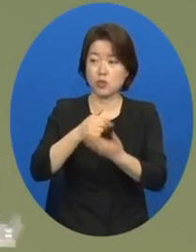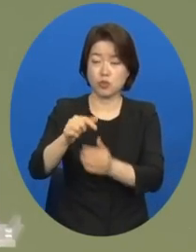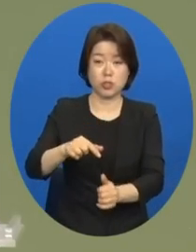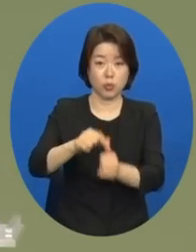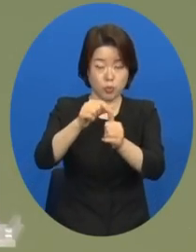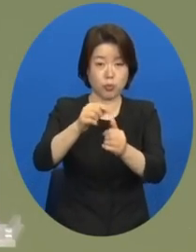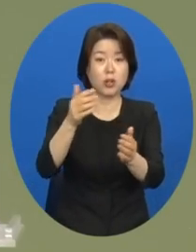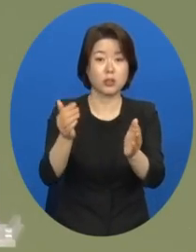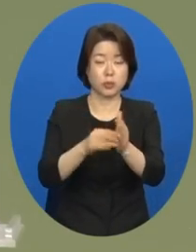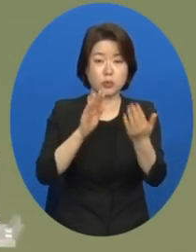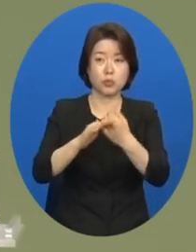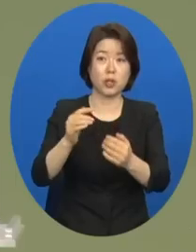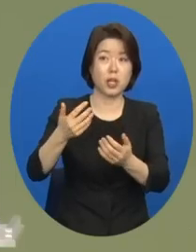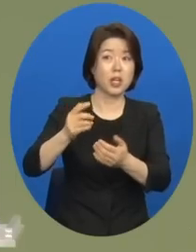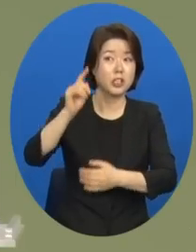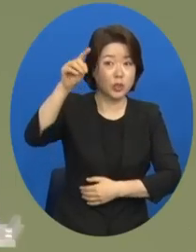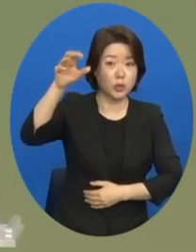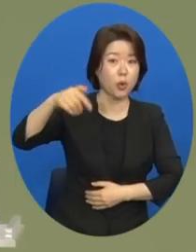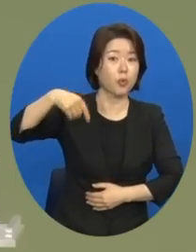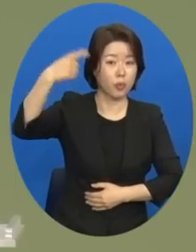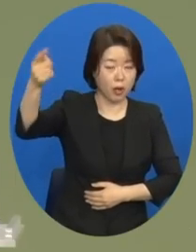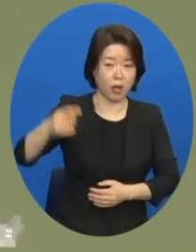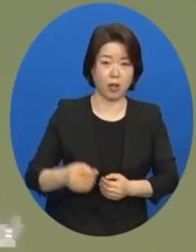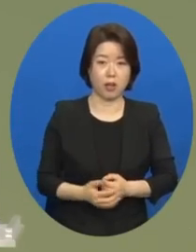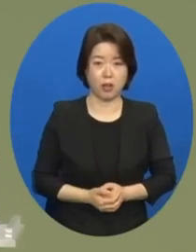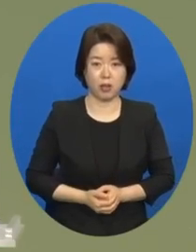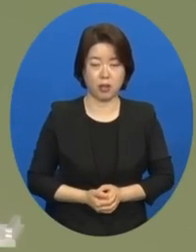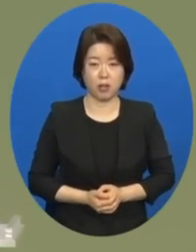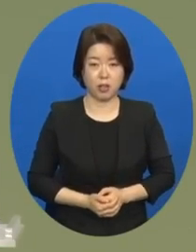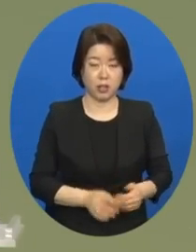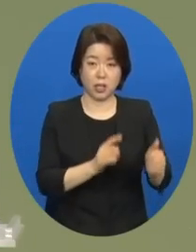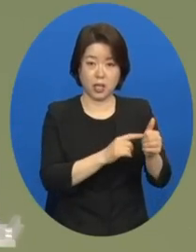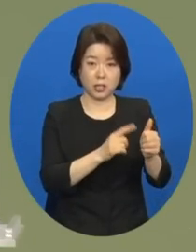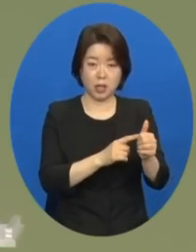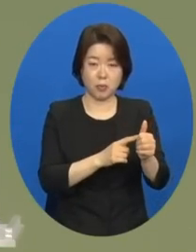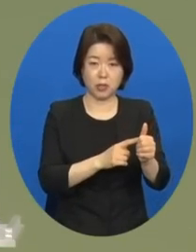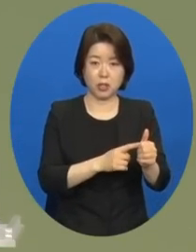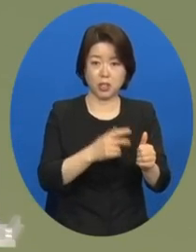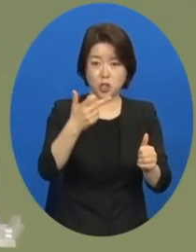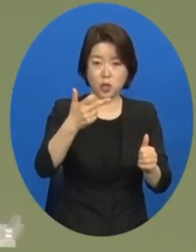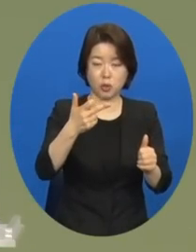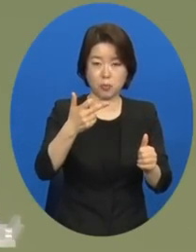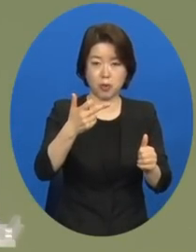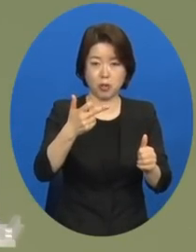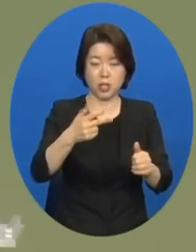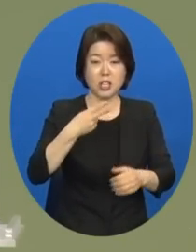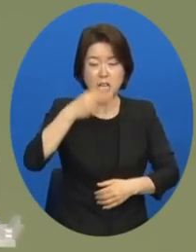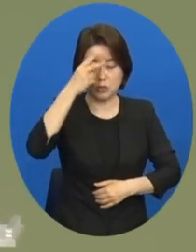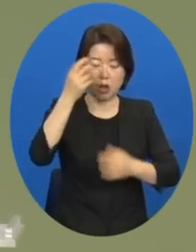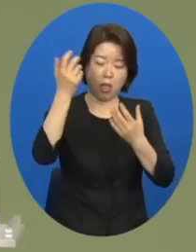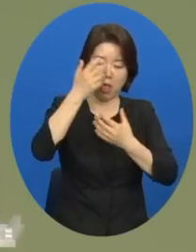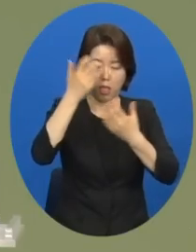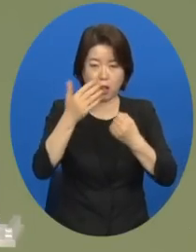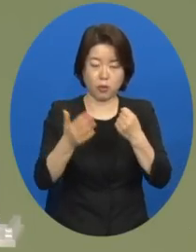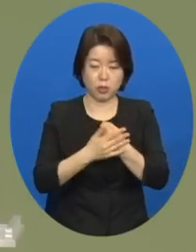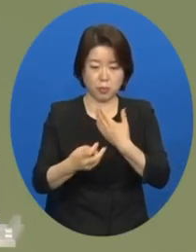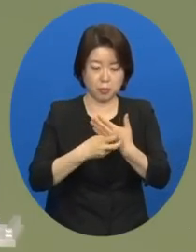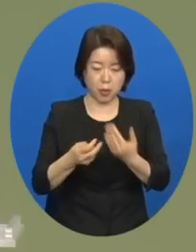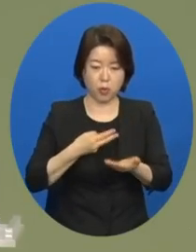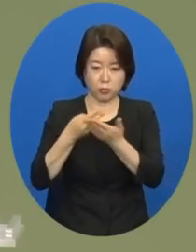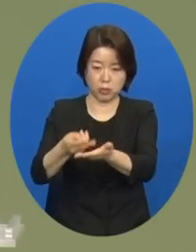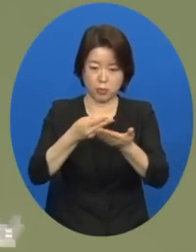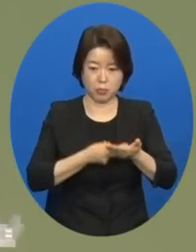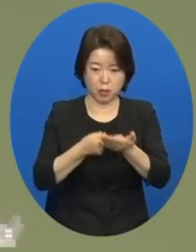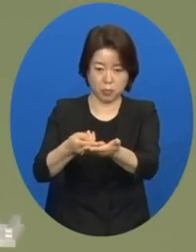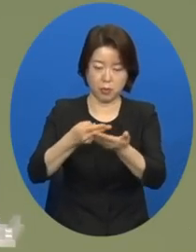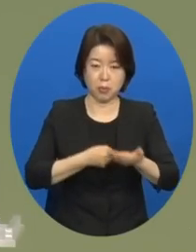남편은 17번째 알코올 중독으로 입퇴원을 반복하고 있다 너무 이런